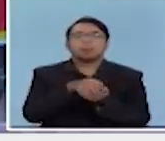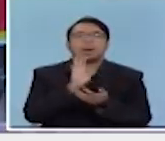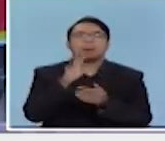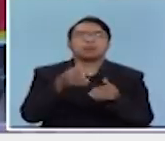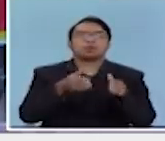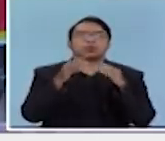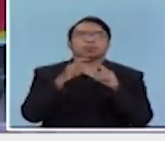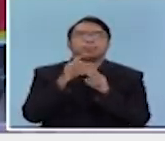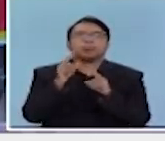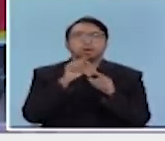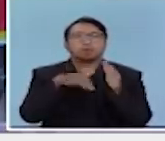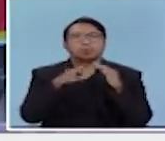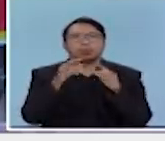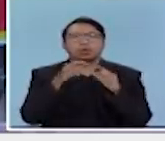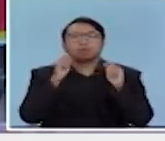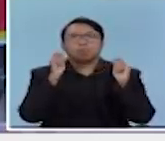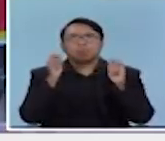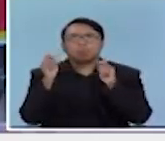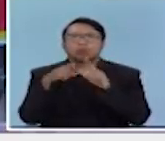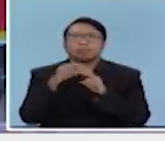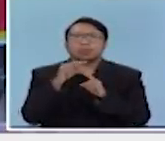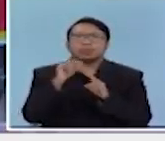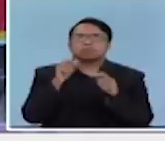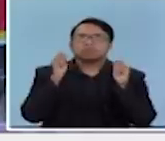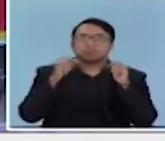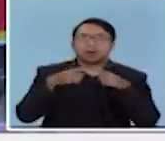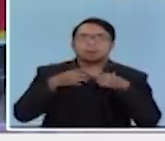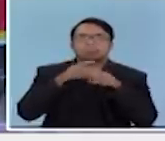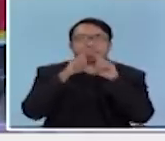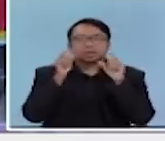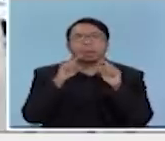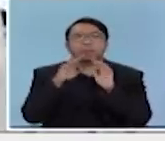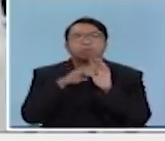berunjuk rasa dengan mengenakan masker, namun abai dengan aturan jaga jarak.